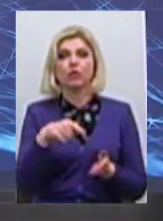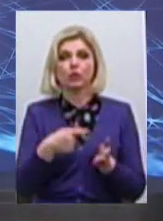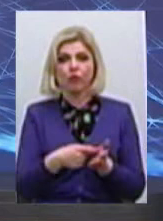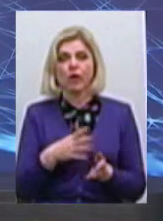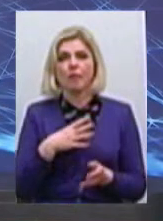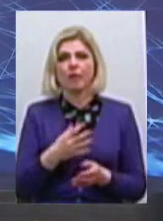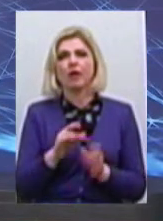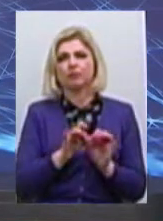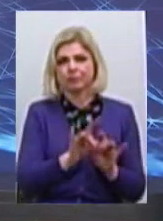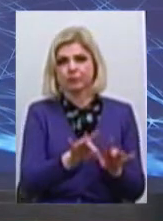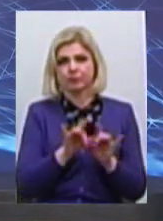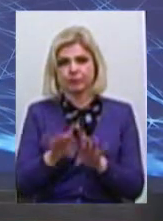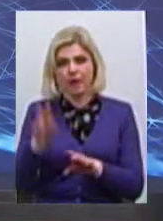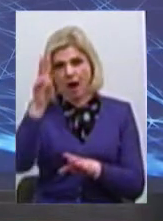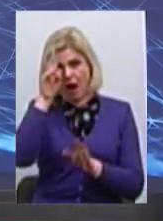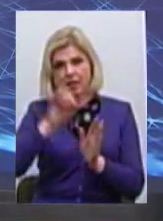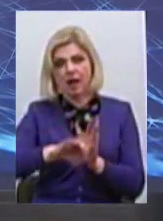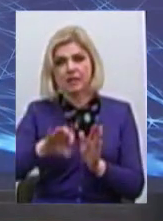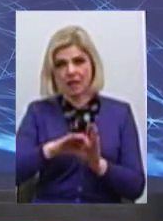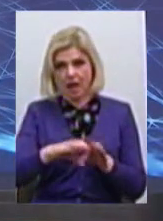декілька проривів каналізації.